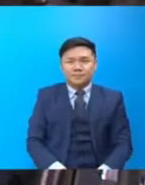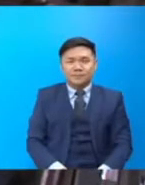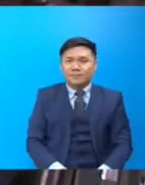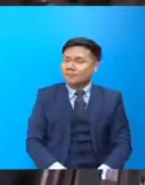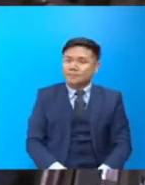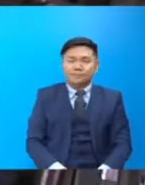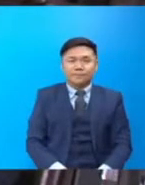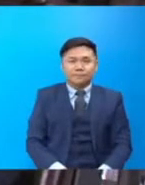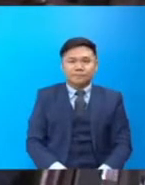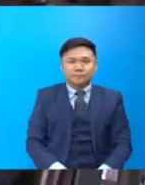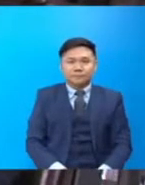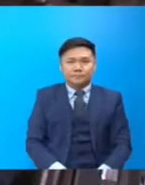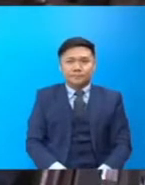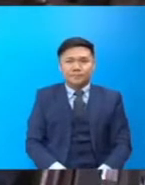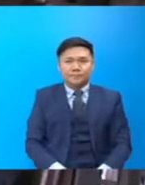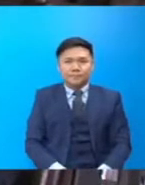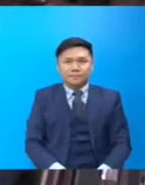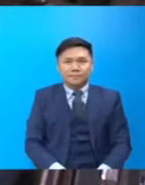Hai Aa